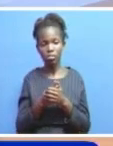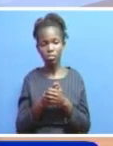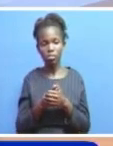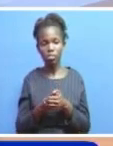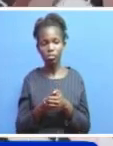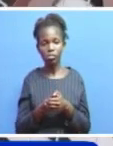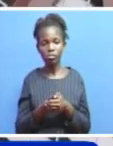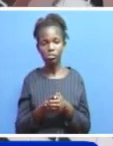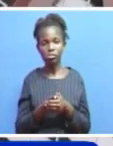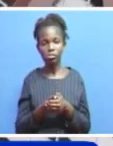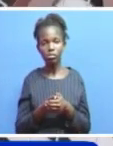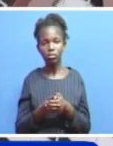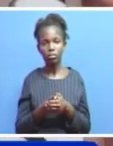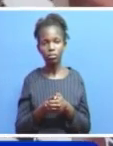Kithoku.